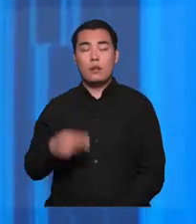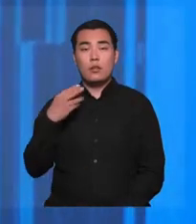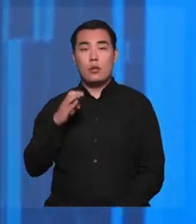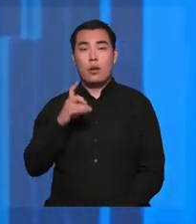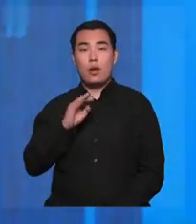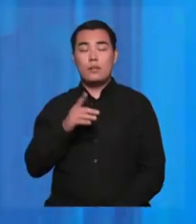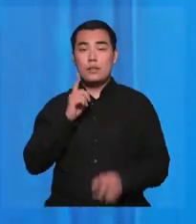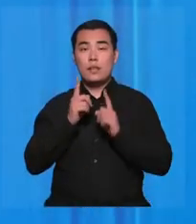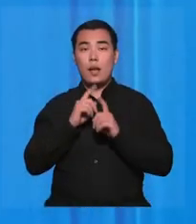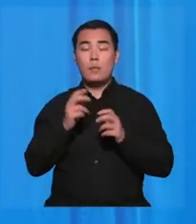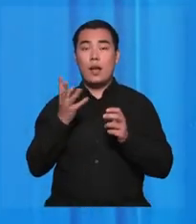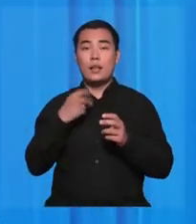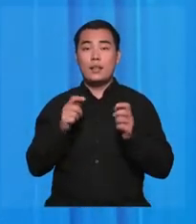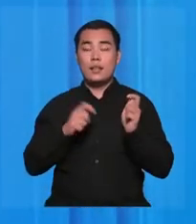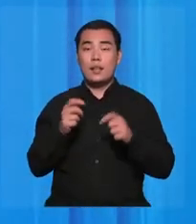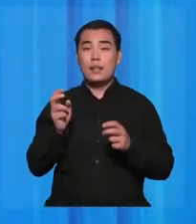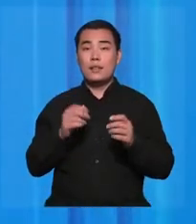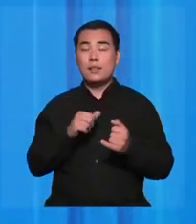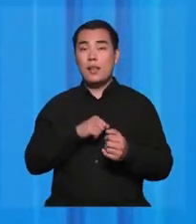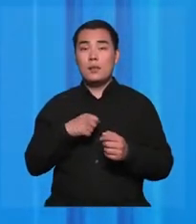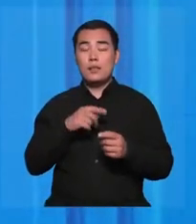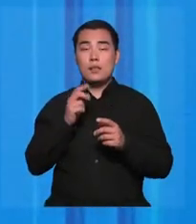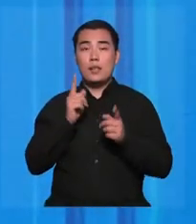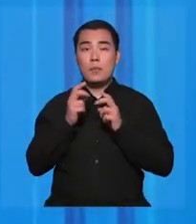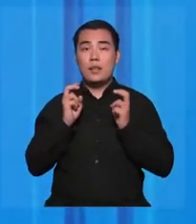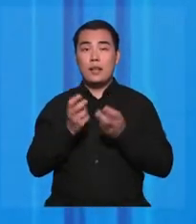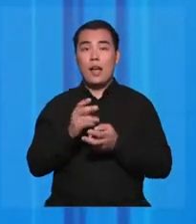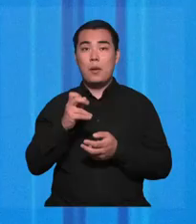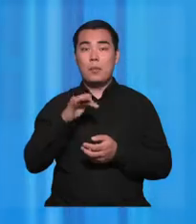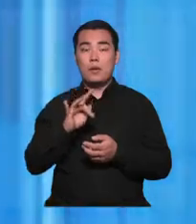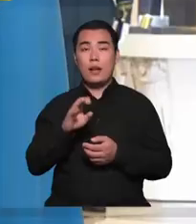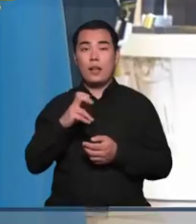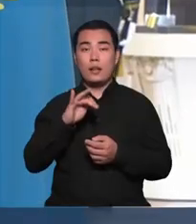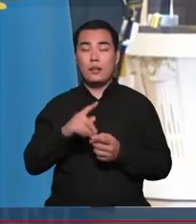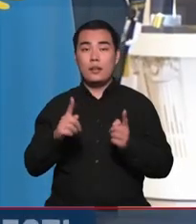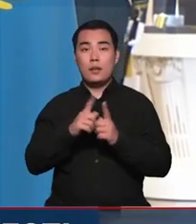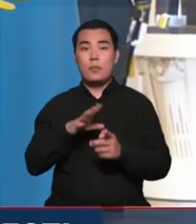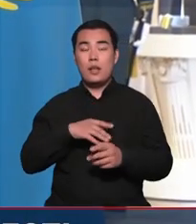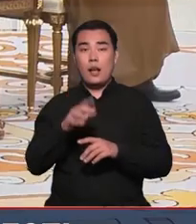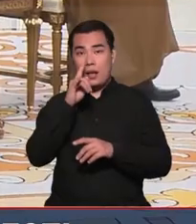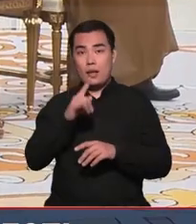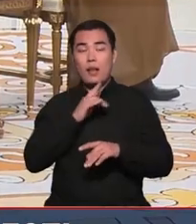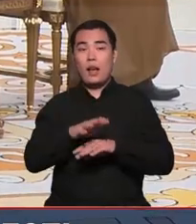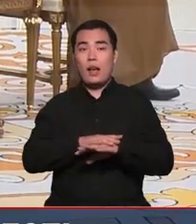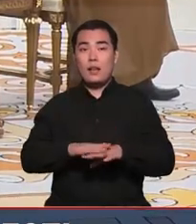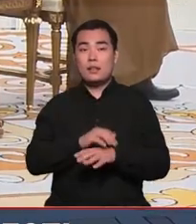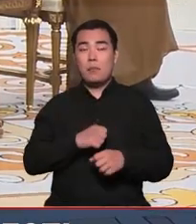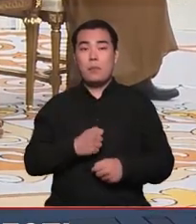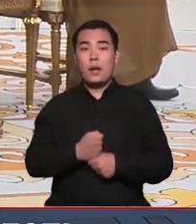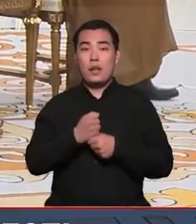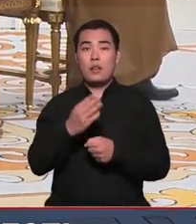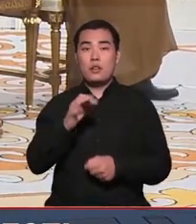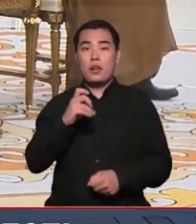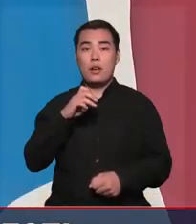Қасым Жомарт Тоқаев саммитке келген Қатар мемлекетінің әмірімен де кездесті. Қазақстанның халықаралық бастамаларын қолдаған үшін Шейх Тамим